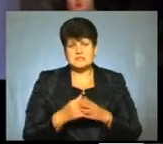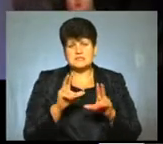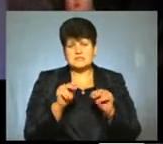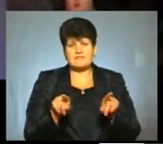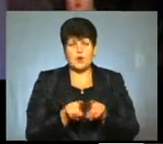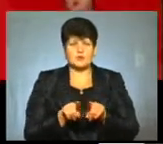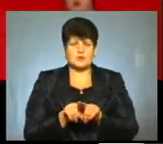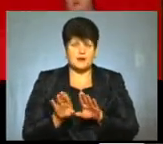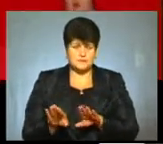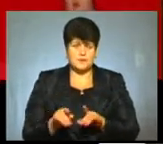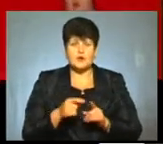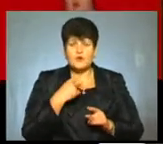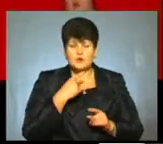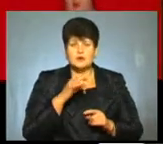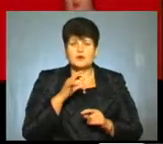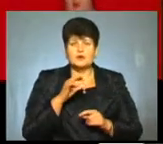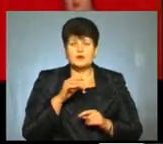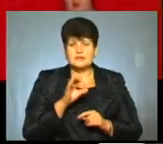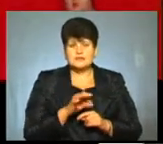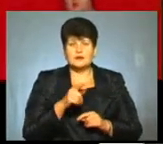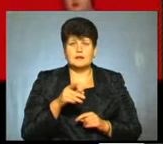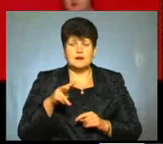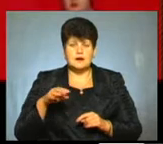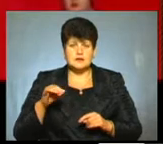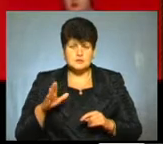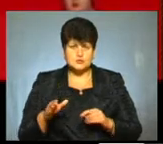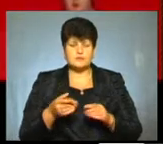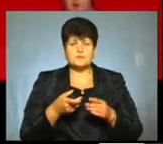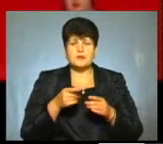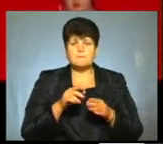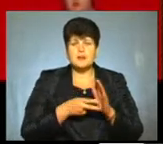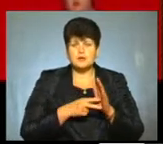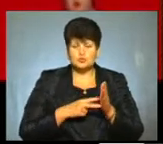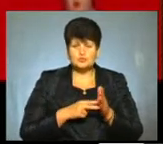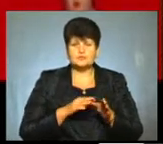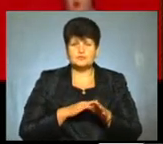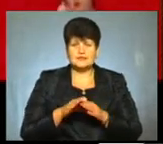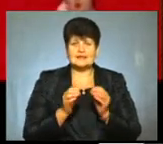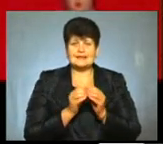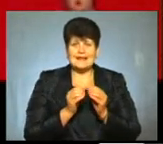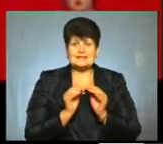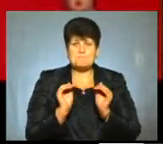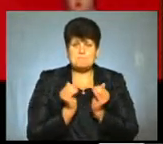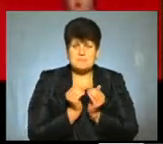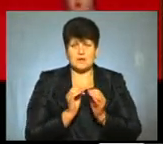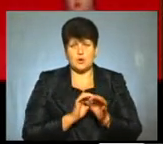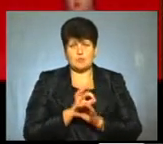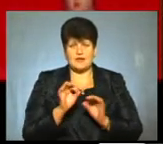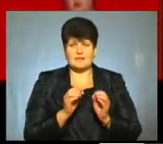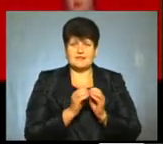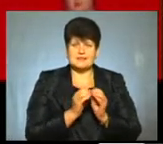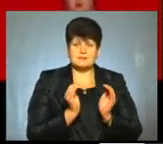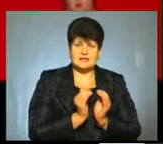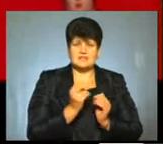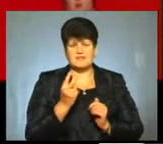приблизно цифри однакові. За словами Олександра Глазова, у рамках бюджету участі 2019 планують реалізувати 10 мікропроектів,